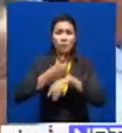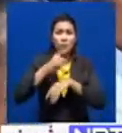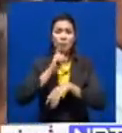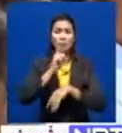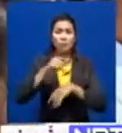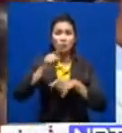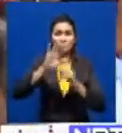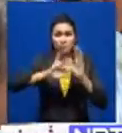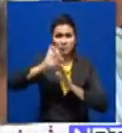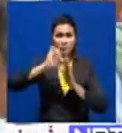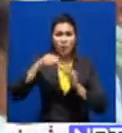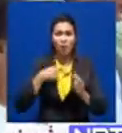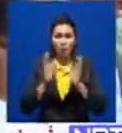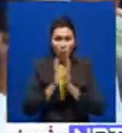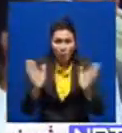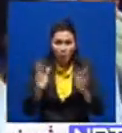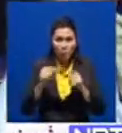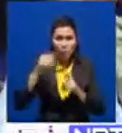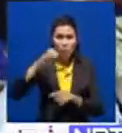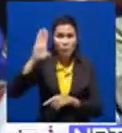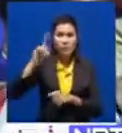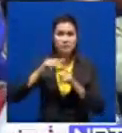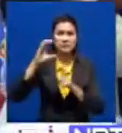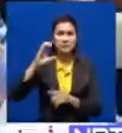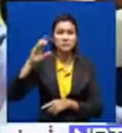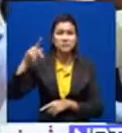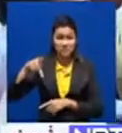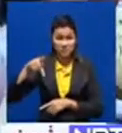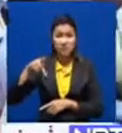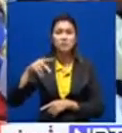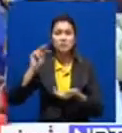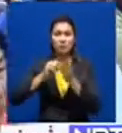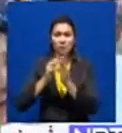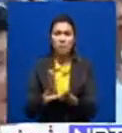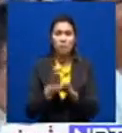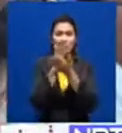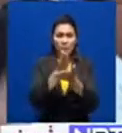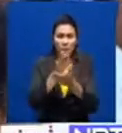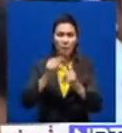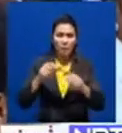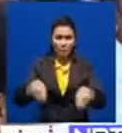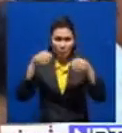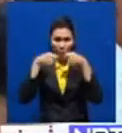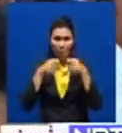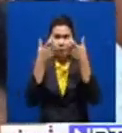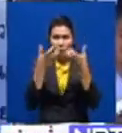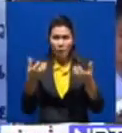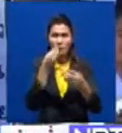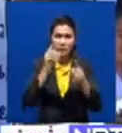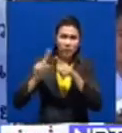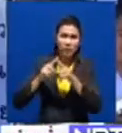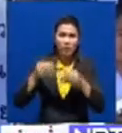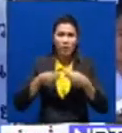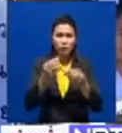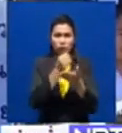เชียงใหม่ด้วยขอบคุณบริษัทเจริญโภคภัณฑ์อาหารหรือ 4 PFที่มอบผ้าห่มเครื่องอุปโภคบริโภคช่วยเหลือบรรเทาความ